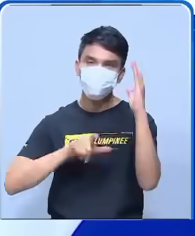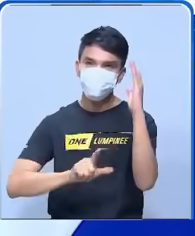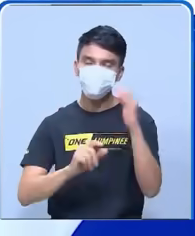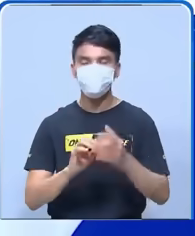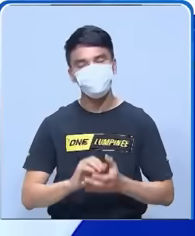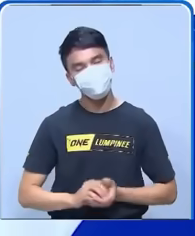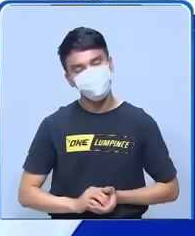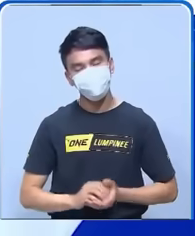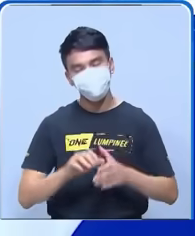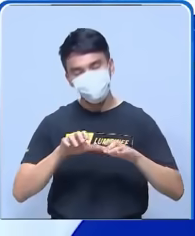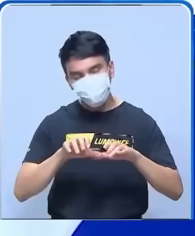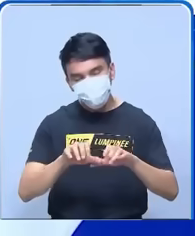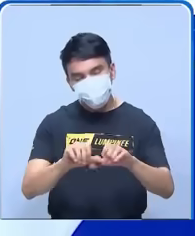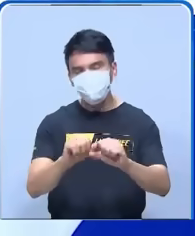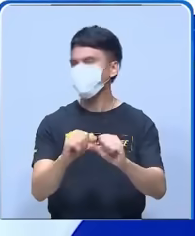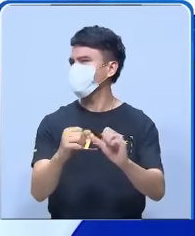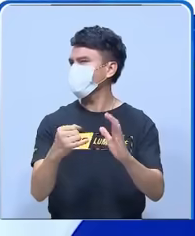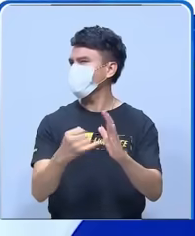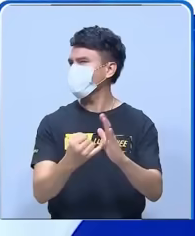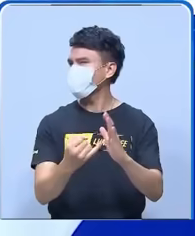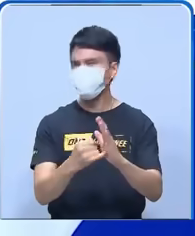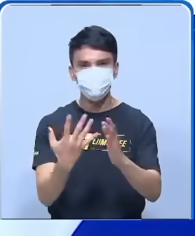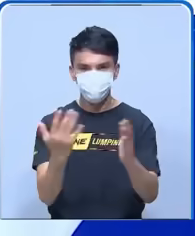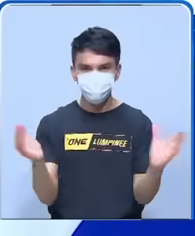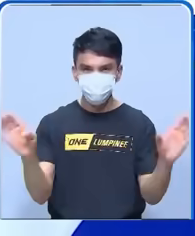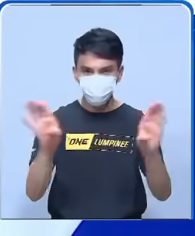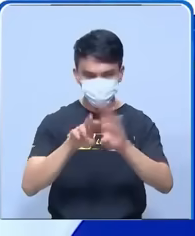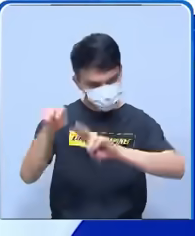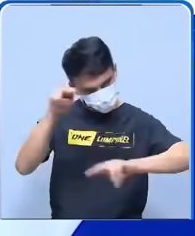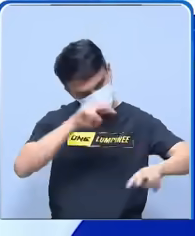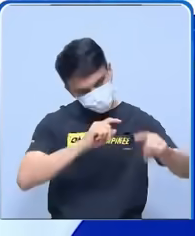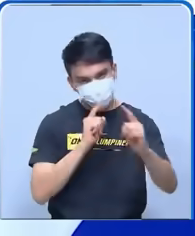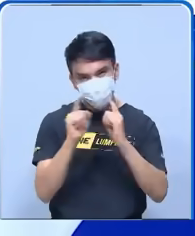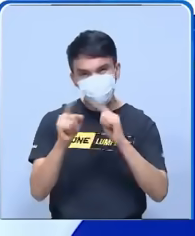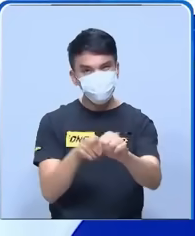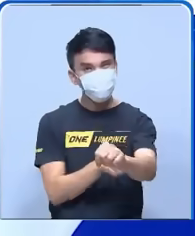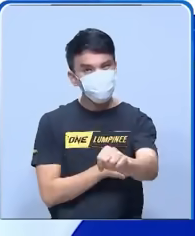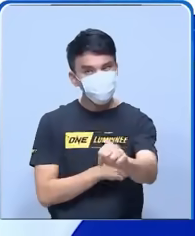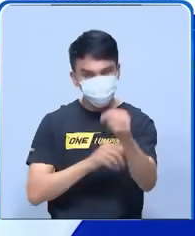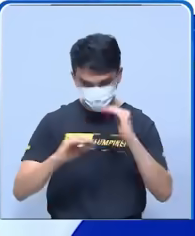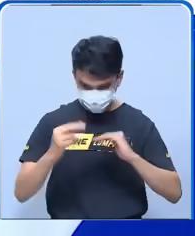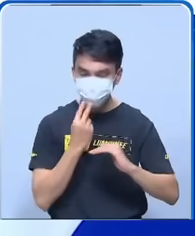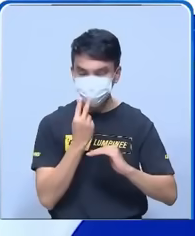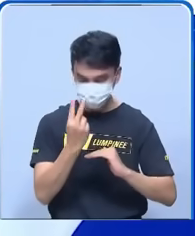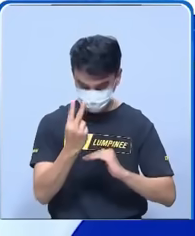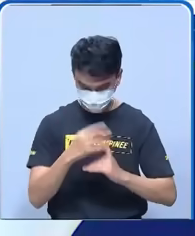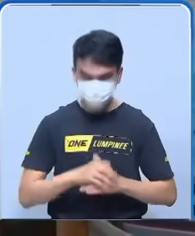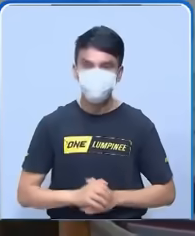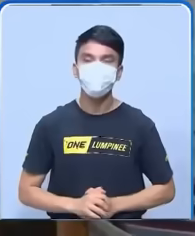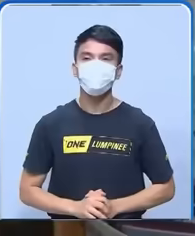ฏิบัติการจับเขาไม่ใช่ง่ายๆมีการปิดล้อมมีการเจรจาอยู่หลายชั่วโมงคุณผู้ชมไปดูภาพนาทีล้อมจับกัน